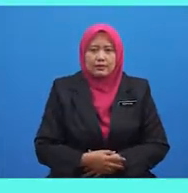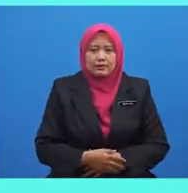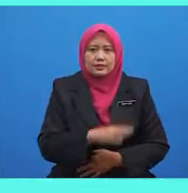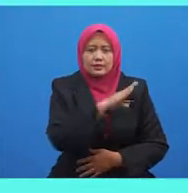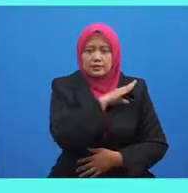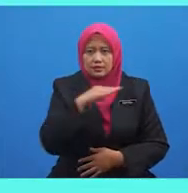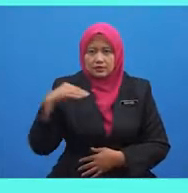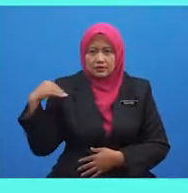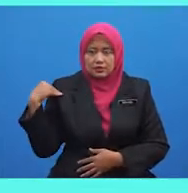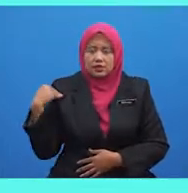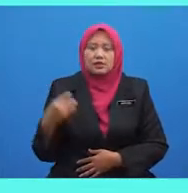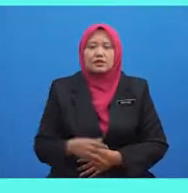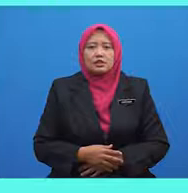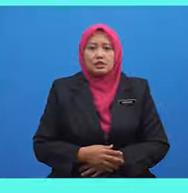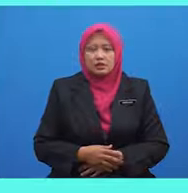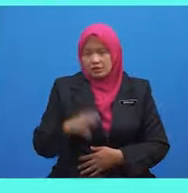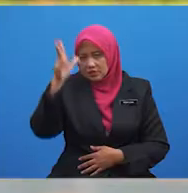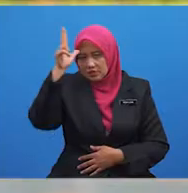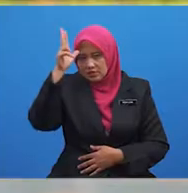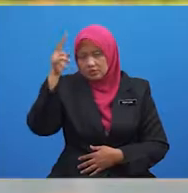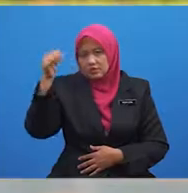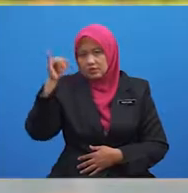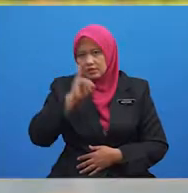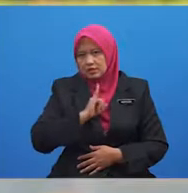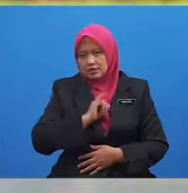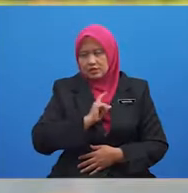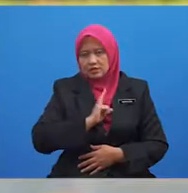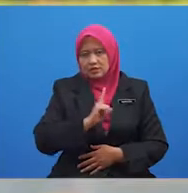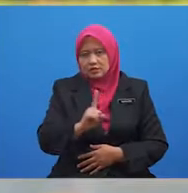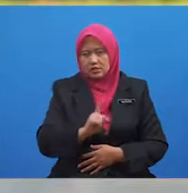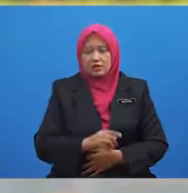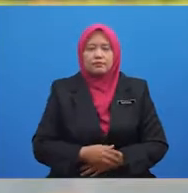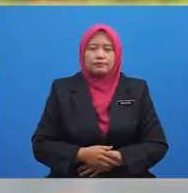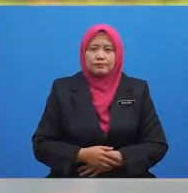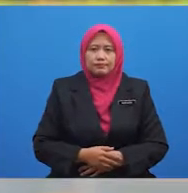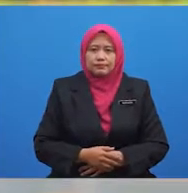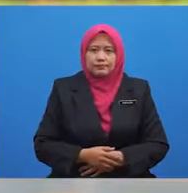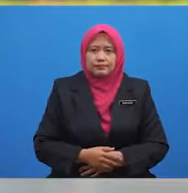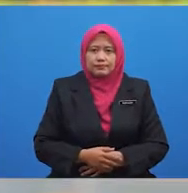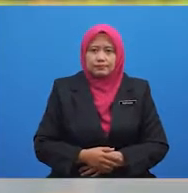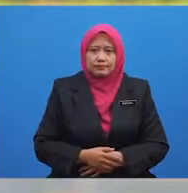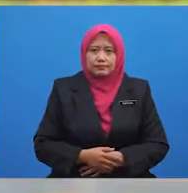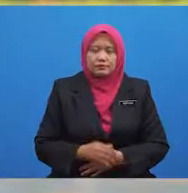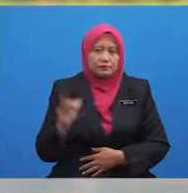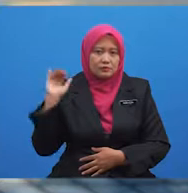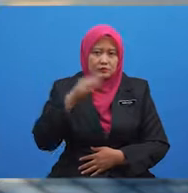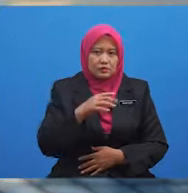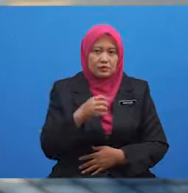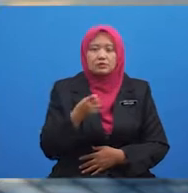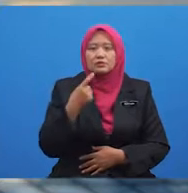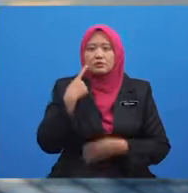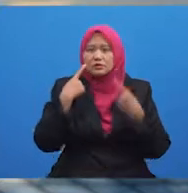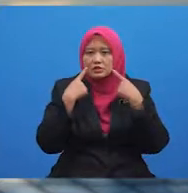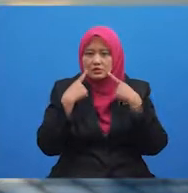mampu menggugat kekuatan Portugis. Murid-murid, jom kita cuba jawab soalan struktur pula.